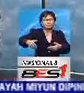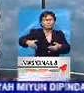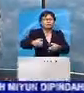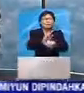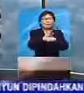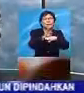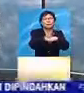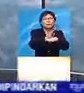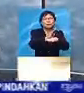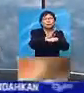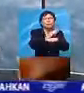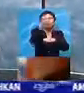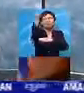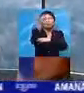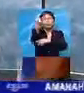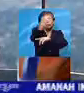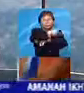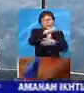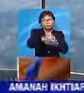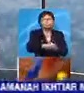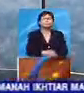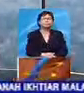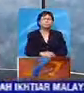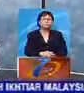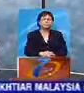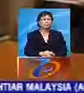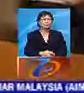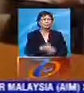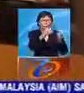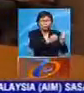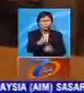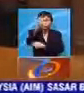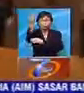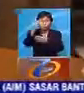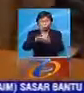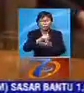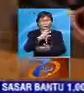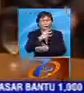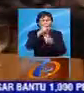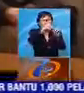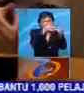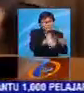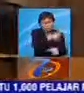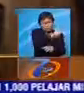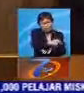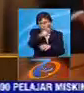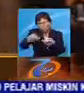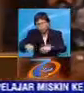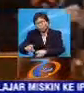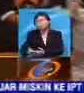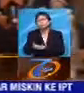perniagaan sepanjang forum dua hari itu beliau yang juga penganjur forum tersebut berkata peserta diberi peluang untuk